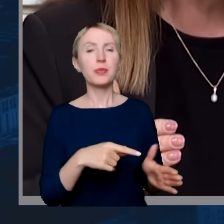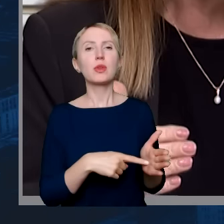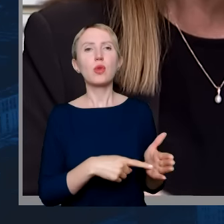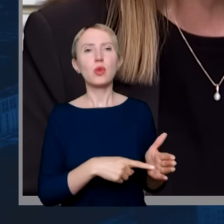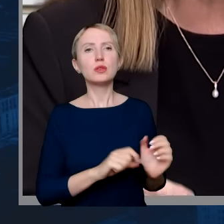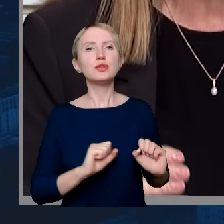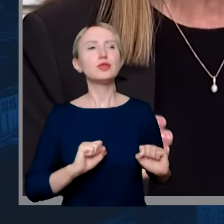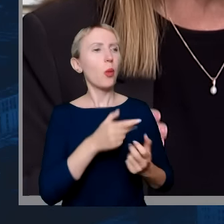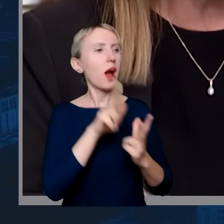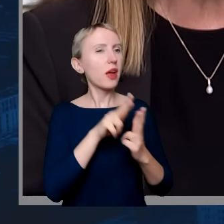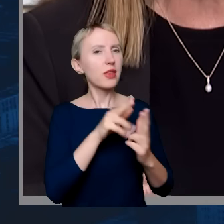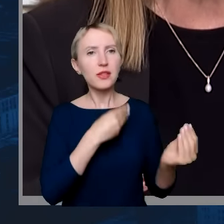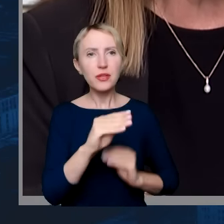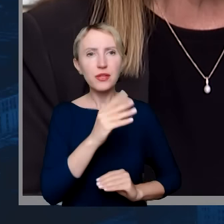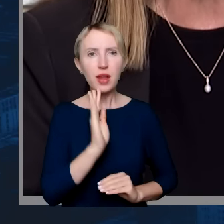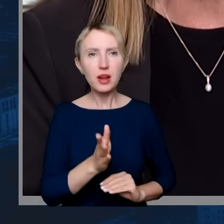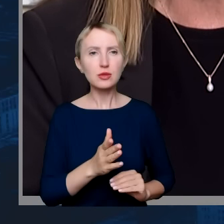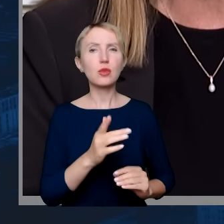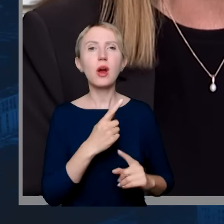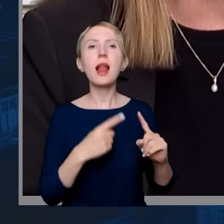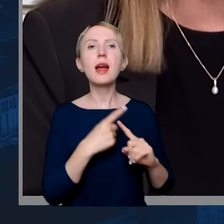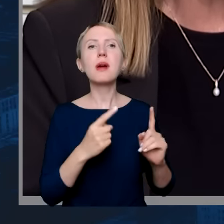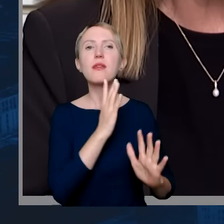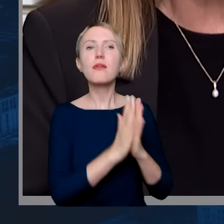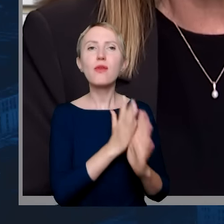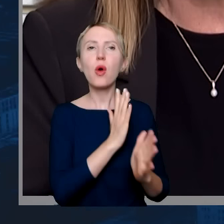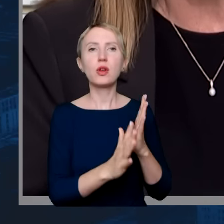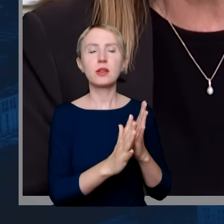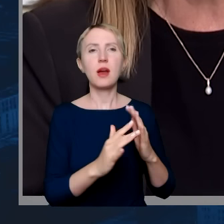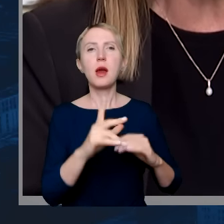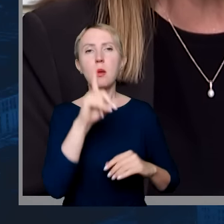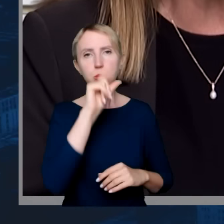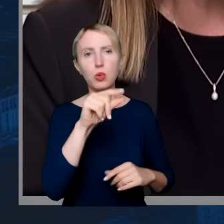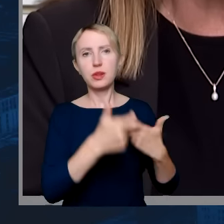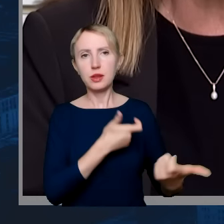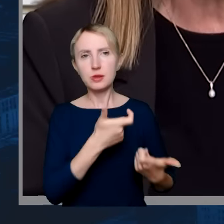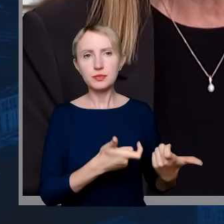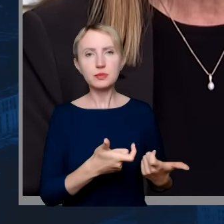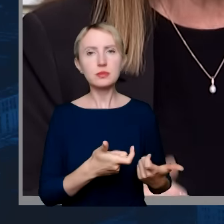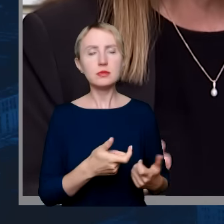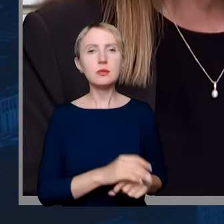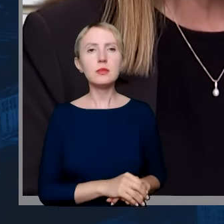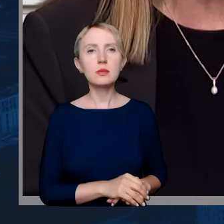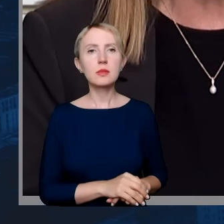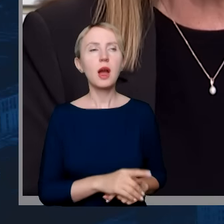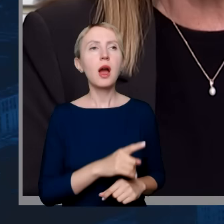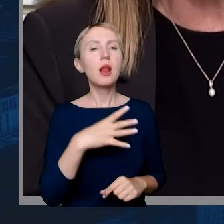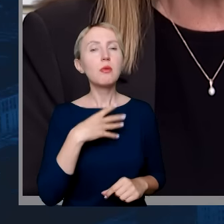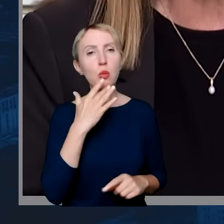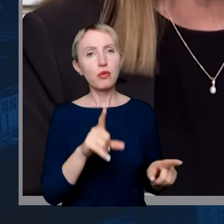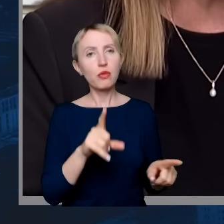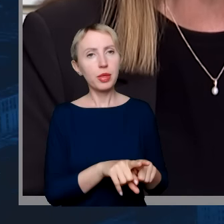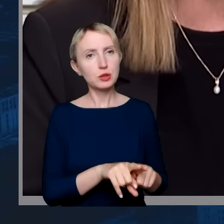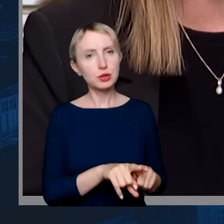nasilać, że to jest element wojny wypowiedzianej przez Władimira Putina. Ale mówili również o tym na przykład